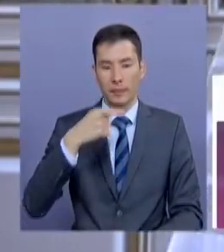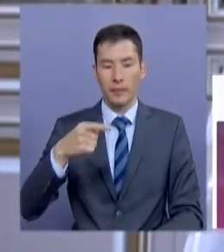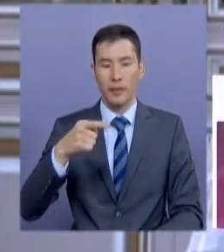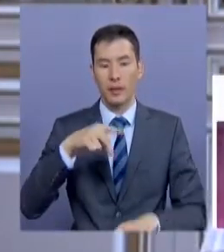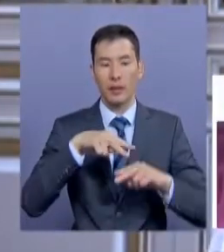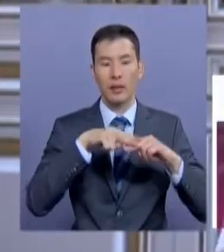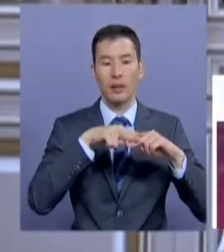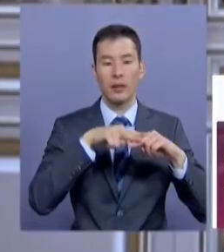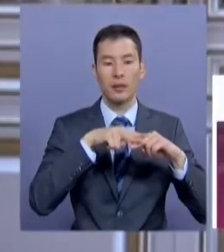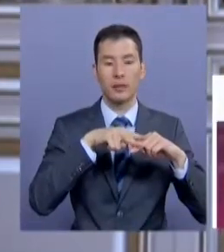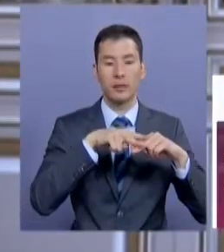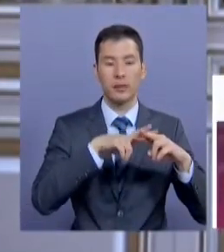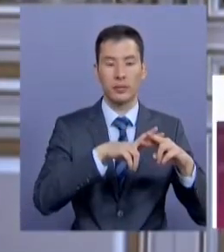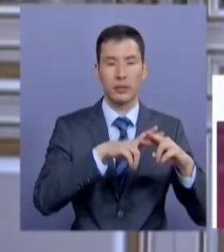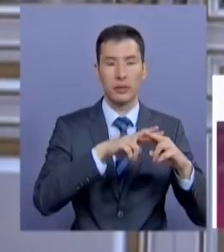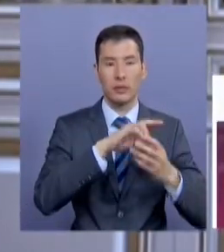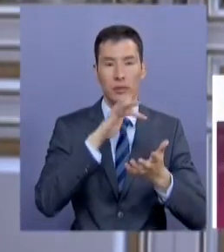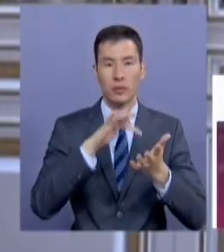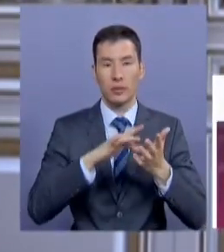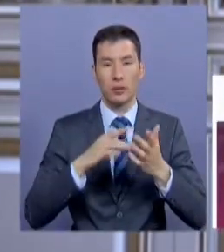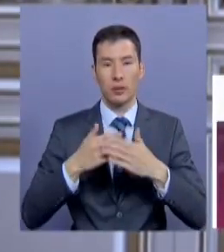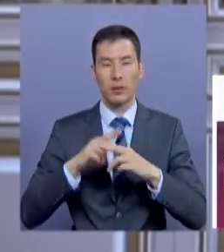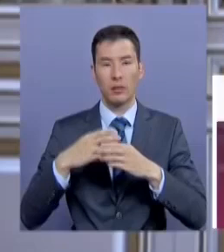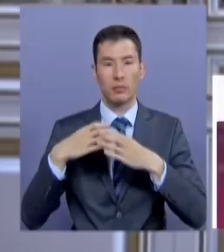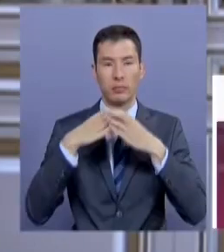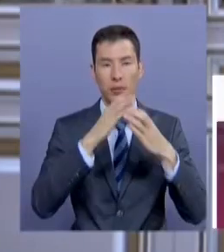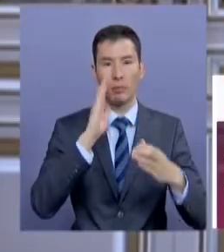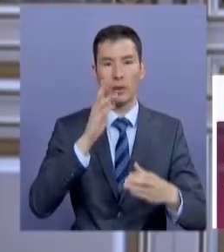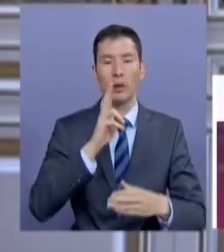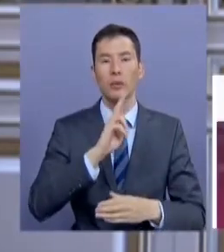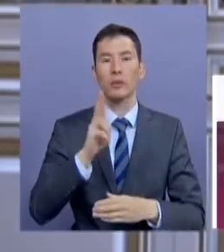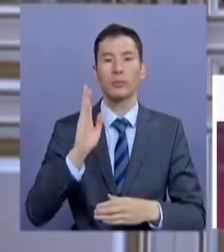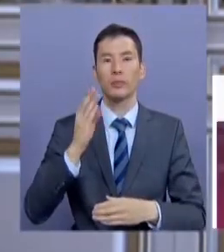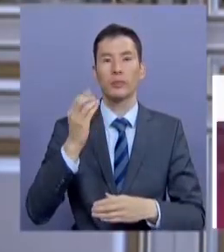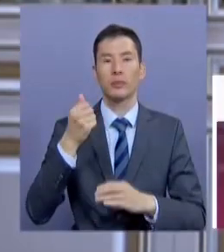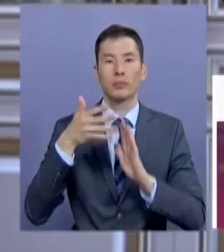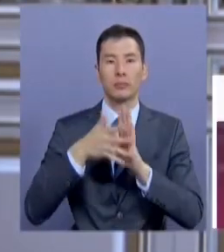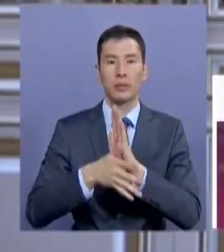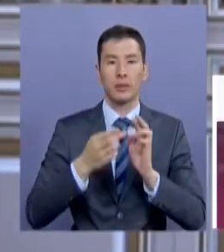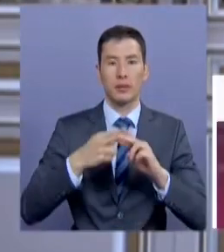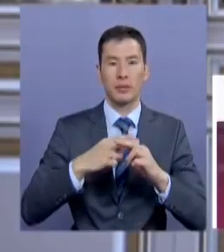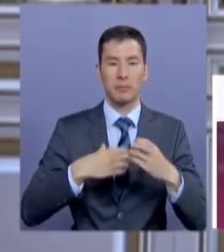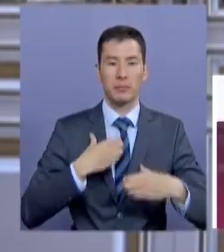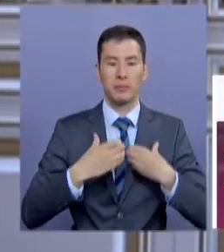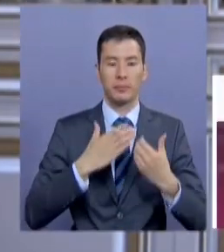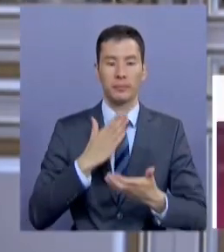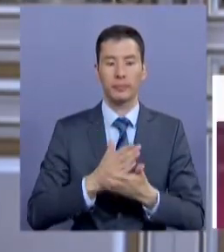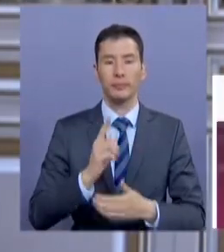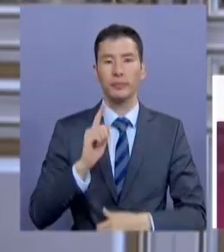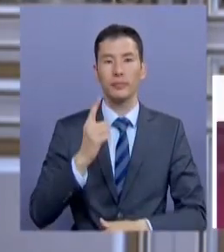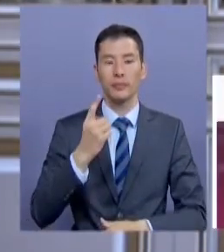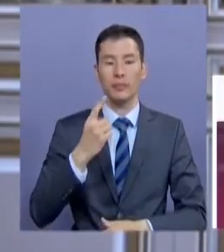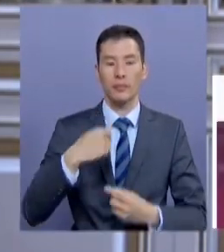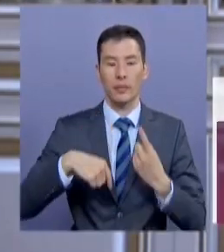Астанада гастрольдік сапар бар. Оны кім апарады? Біз оған да біз кішкене қобалжимыз. Себебі